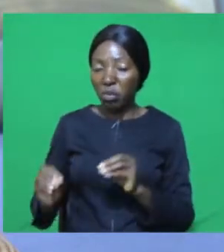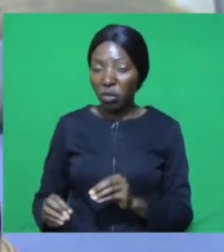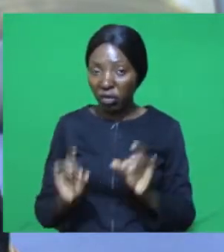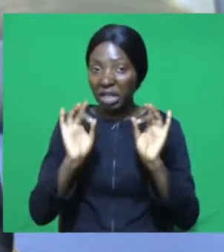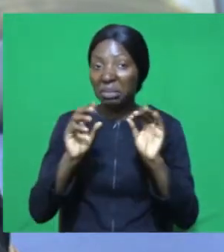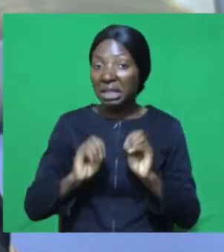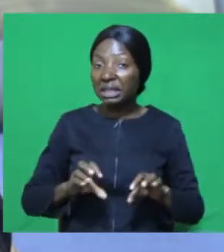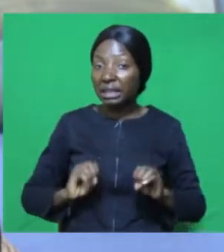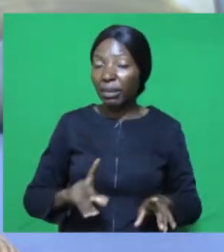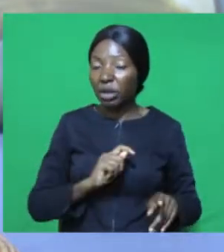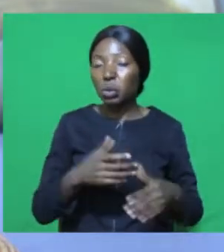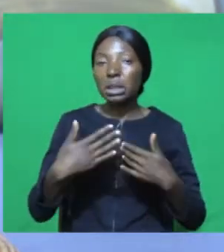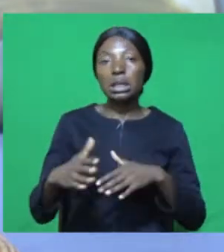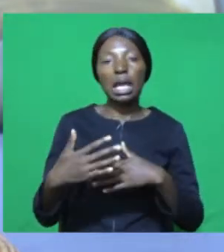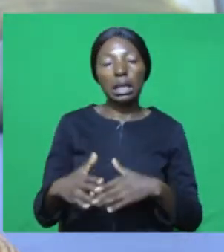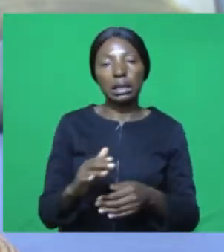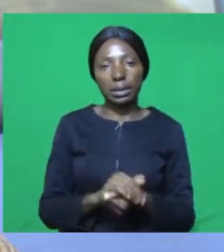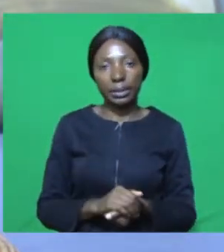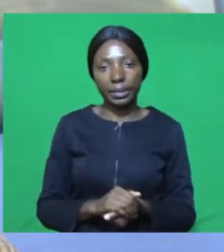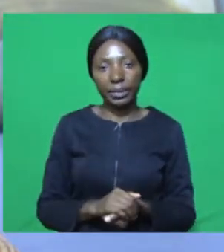Chechi yakabvisa mutemo wesabata.